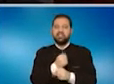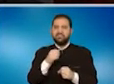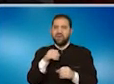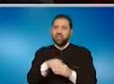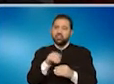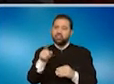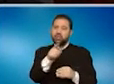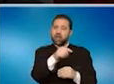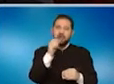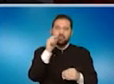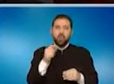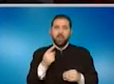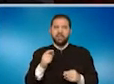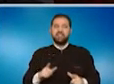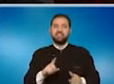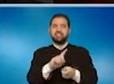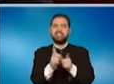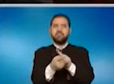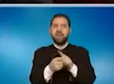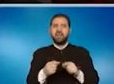multă schimbare. Altfel,